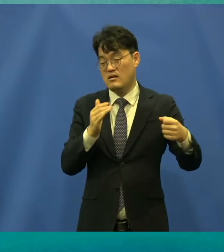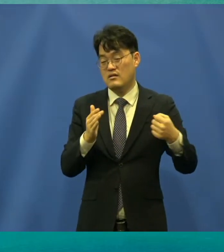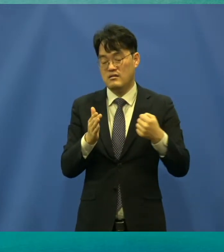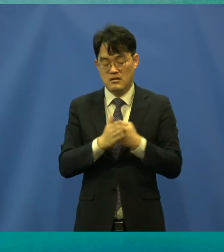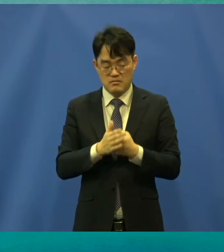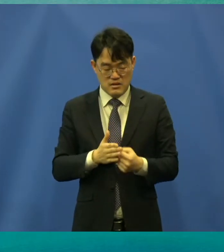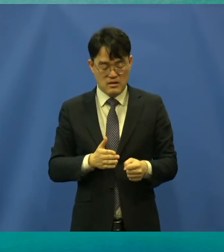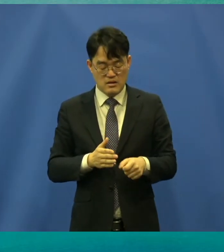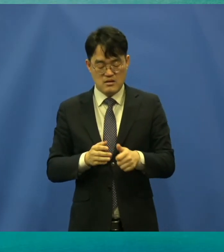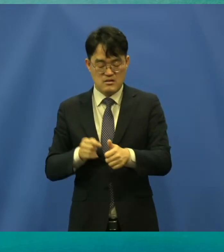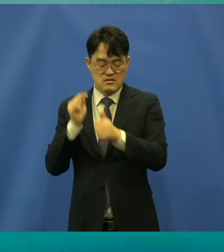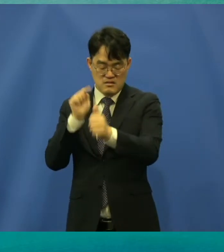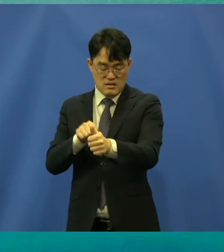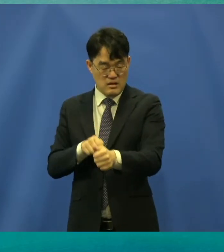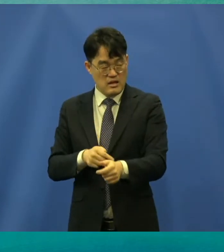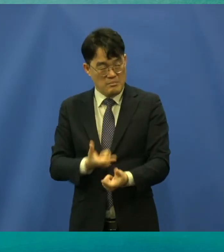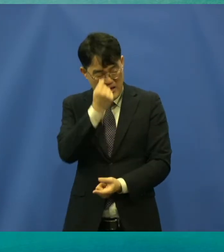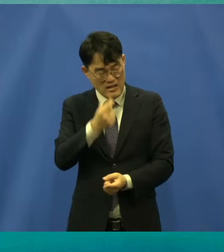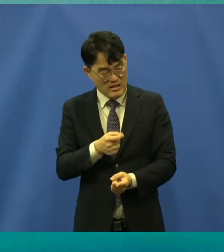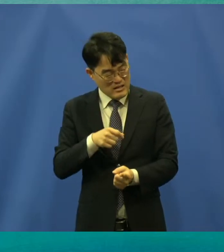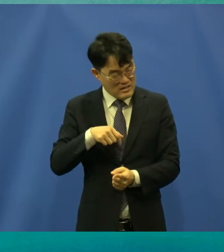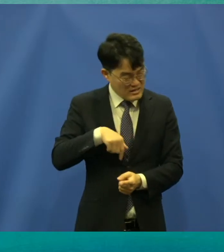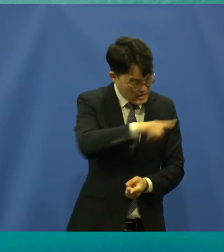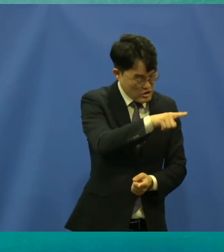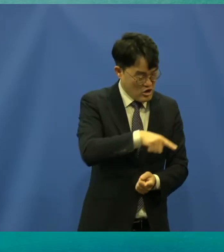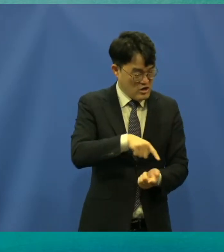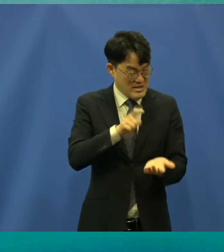하나님의 심판이 그들의 목전에 있다는 거예요.